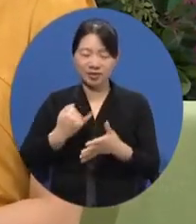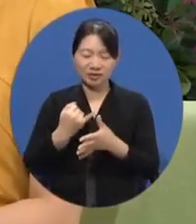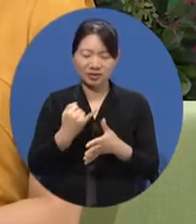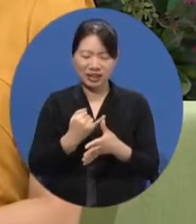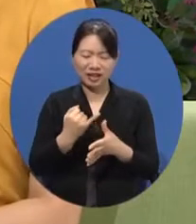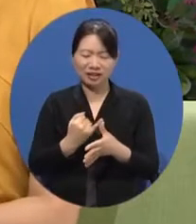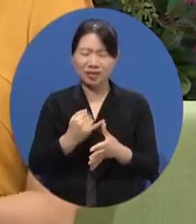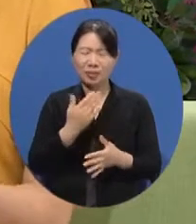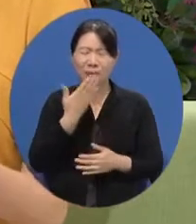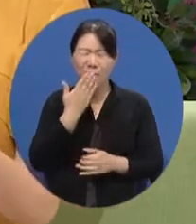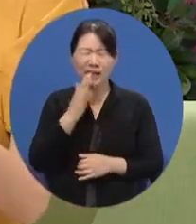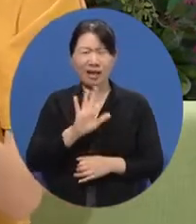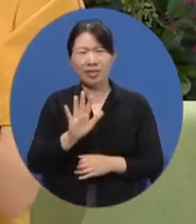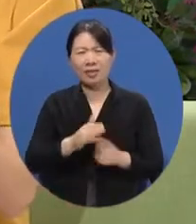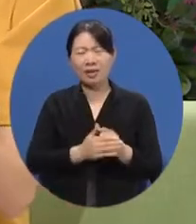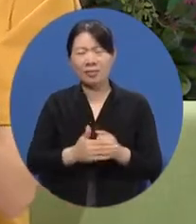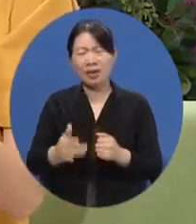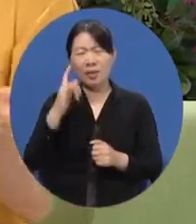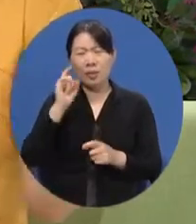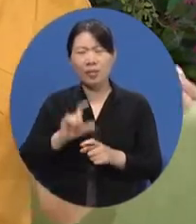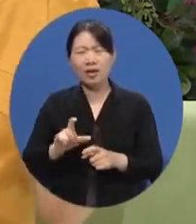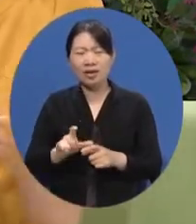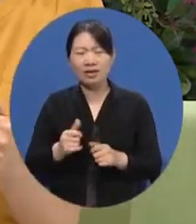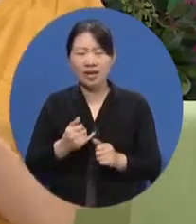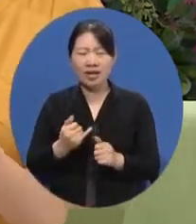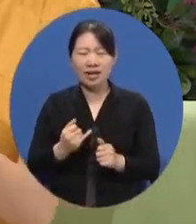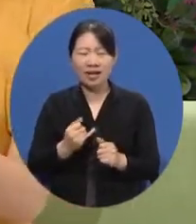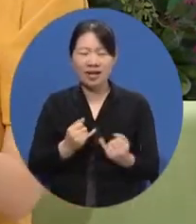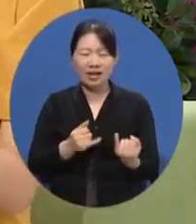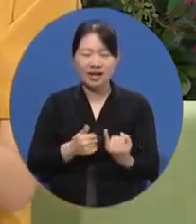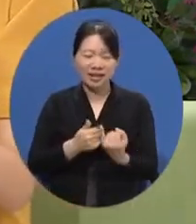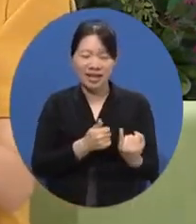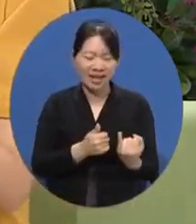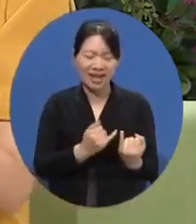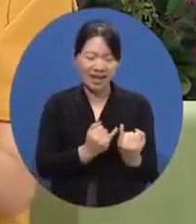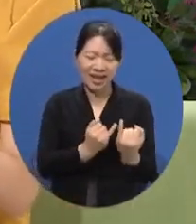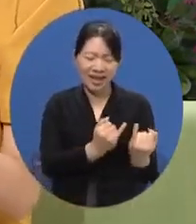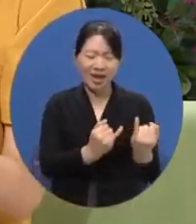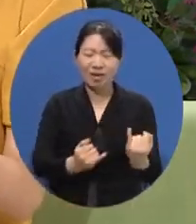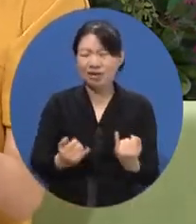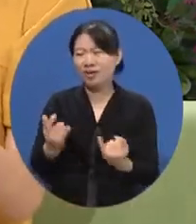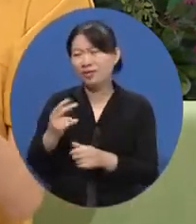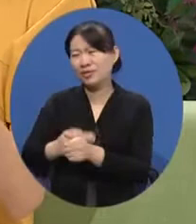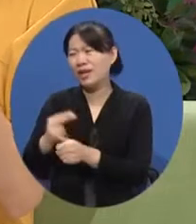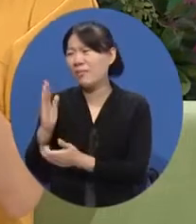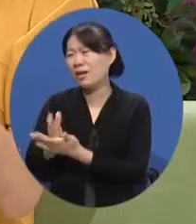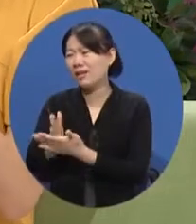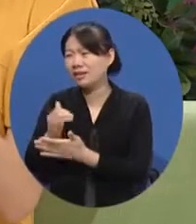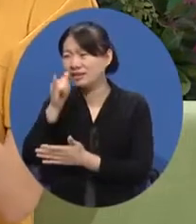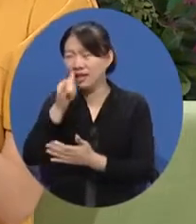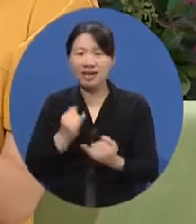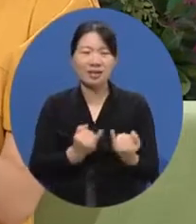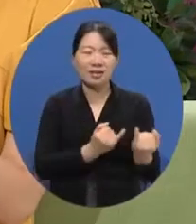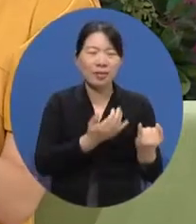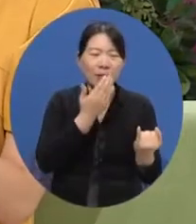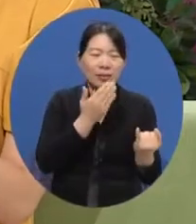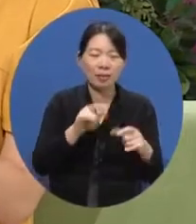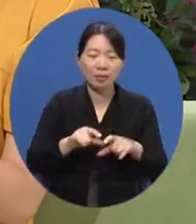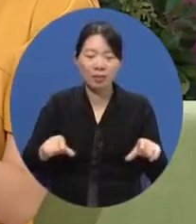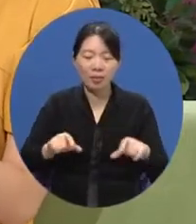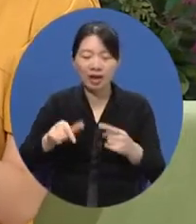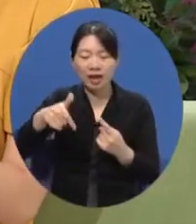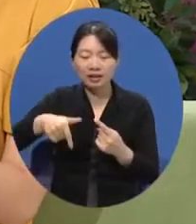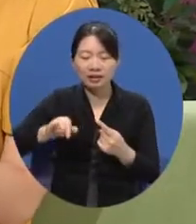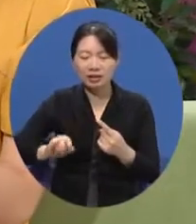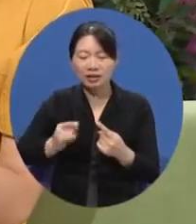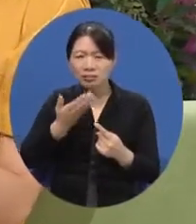먹어서 고민이에요. 정말 아, 따라다니면서 선생님 그렇게 하지 말라고 하셨는데 쫓아다니면서 먹여도 하루에 보통 아이들은 한 끼를 다 먹을까